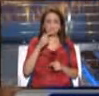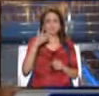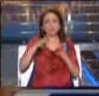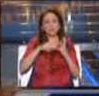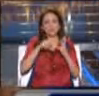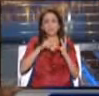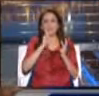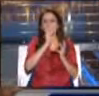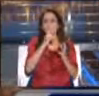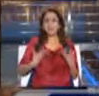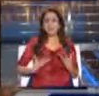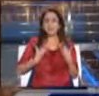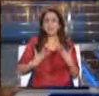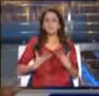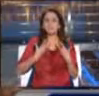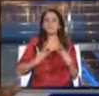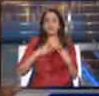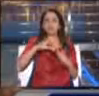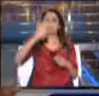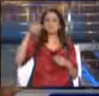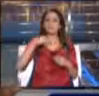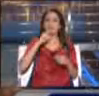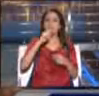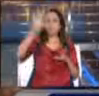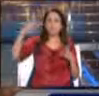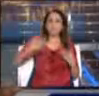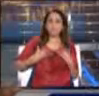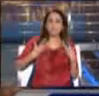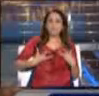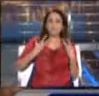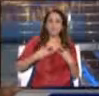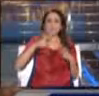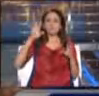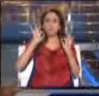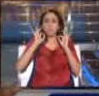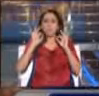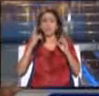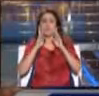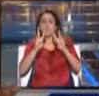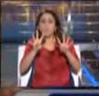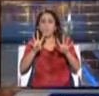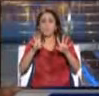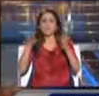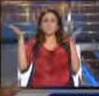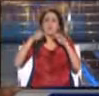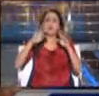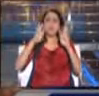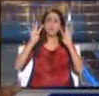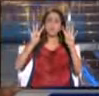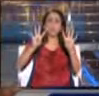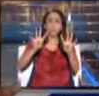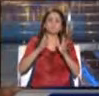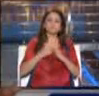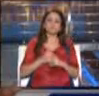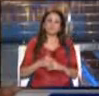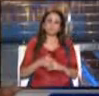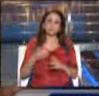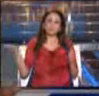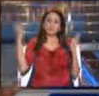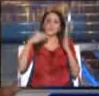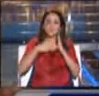الاعلام الاثارة زي اي يعني اعلام الاثاره بكل ما فيه زي ما قال الشاوي، سواء المرئي او المسموع او المقروء. انما في